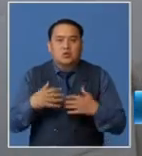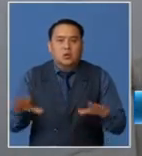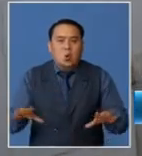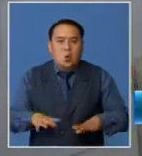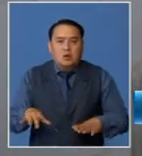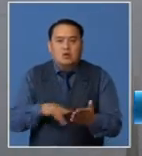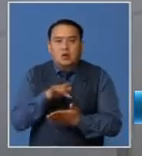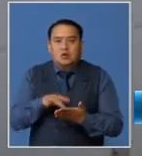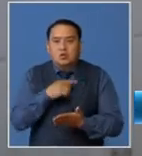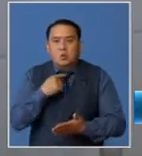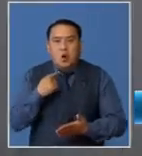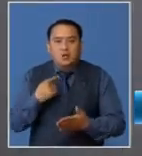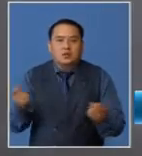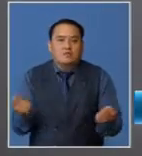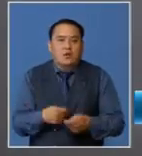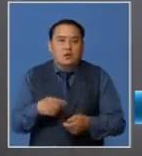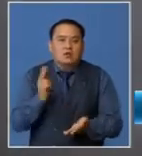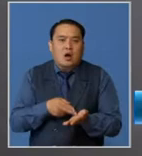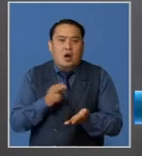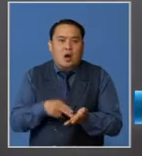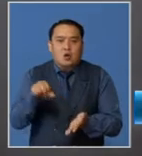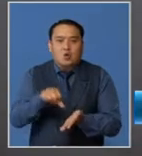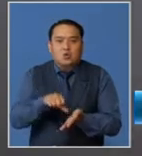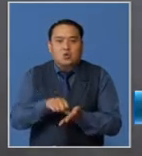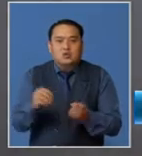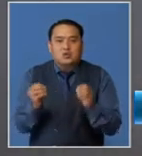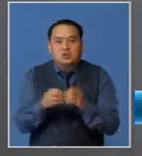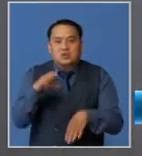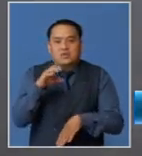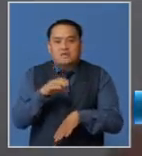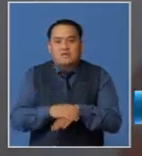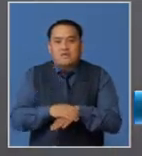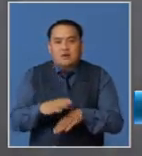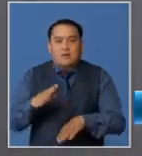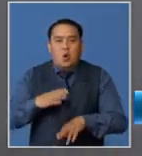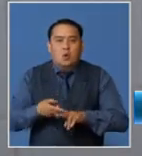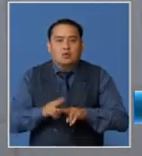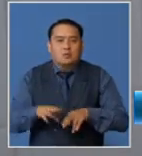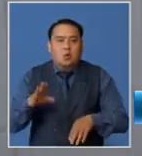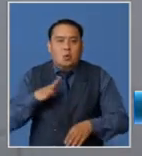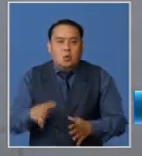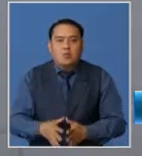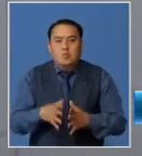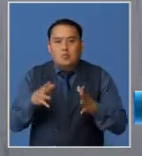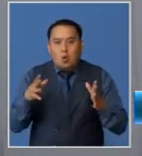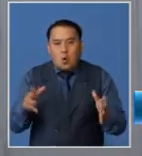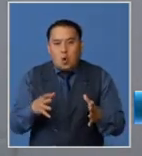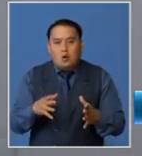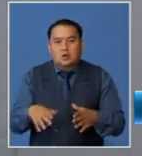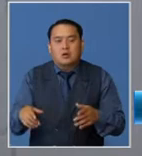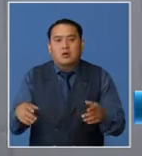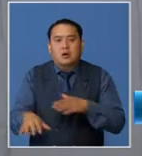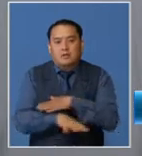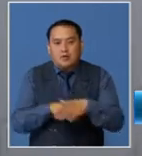город Талдыкурган. На сегодняшний день доказана причастность задержанных лиц к 10 фактам скотокрадства. Только по этим эпизодам